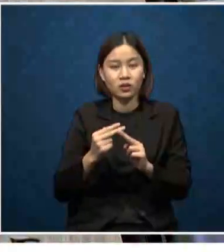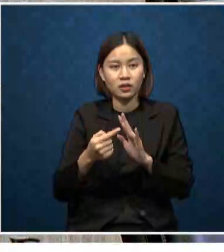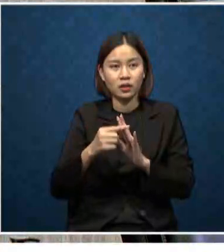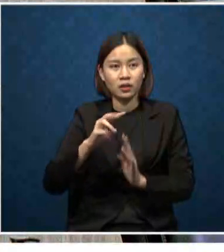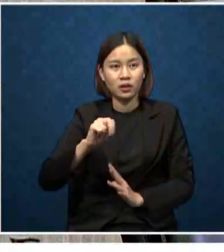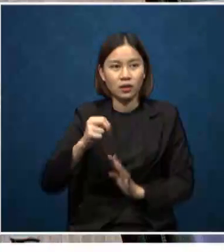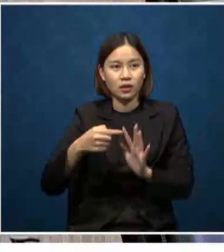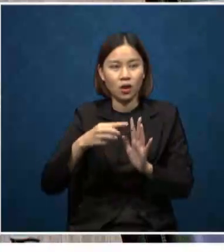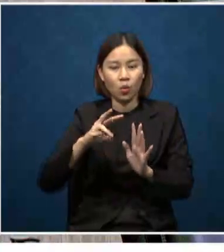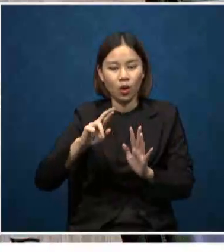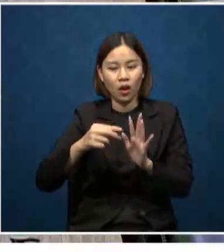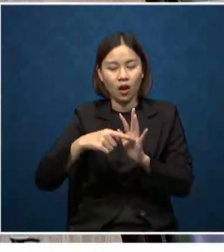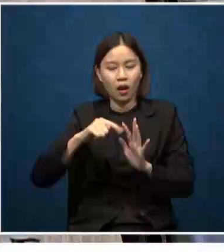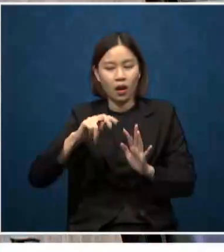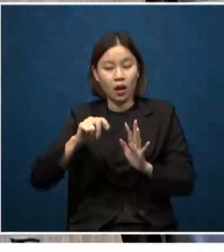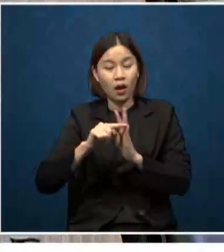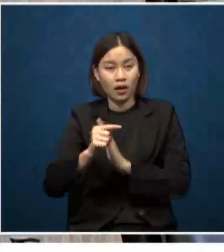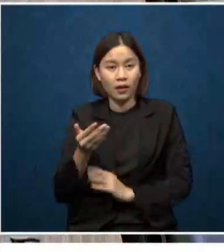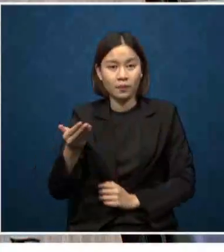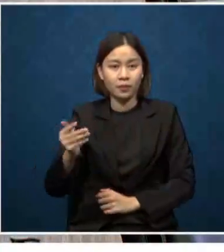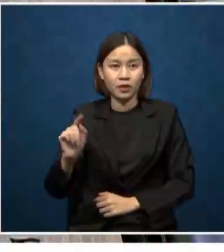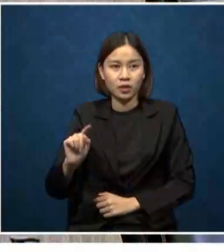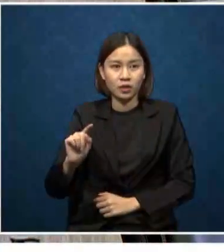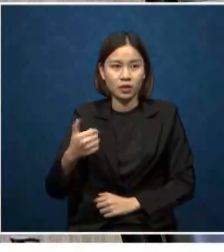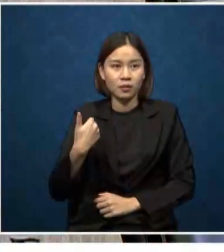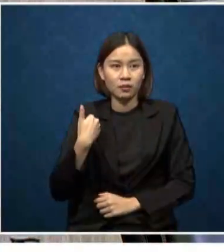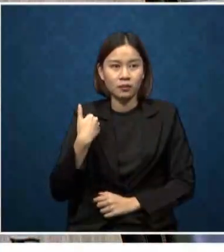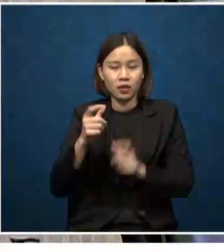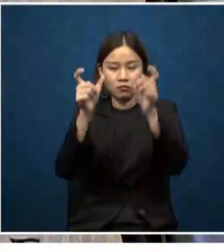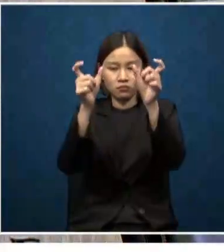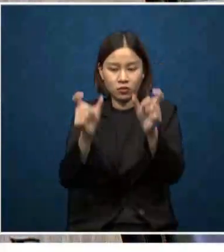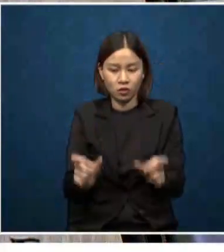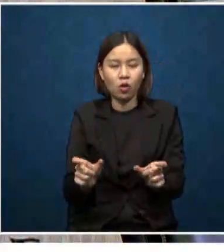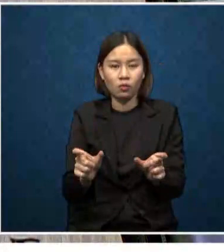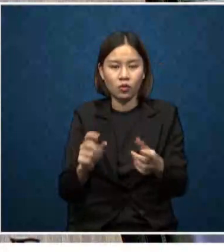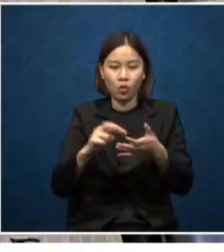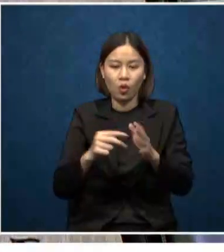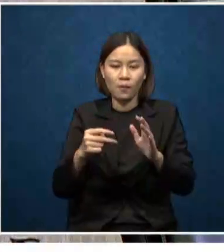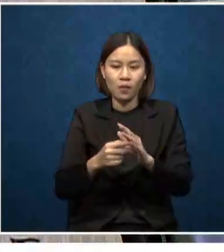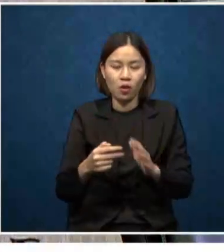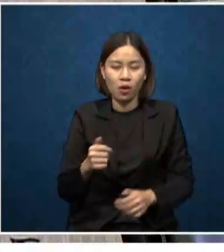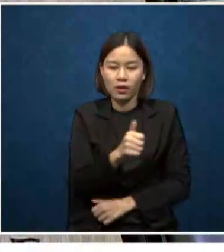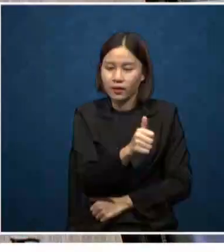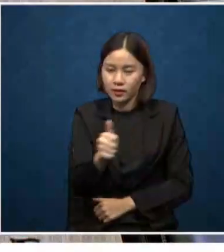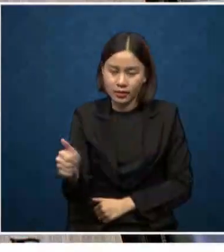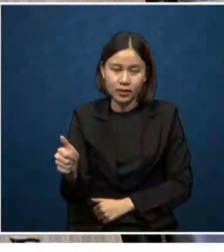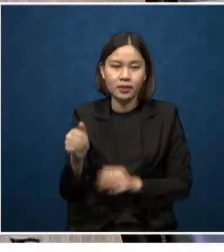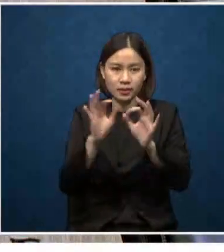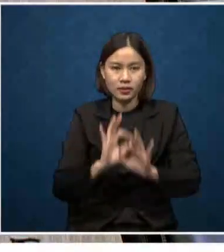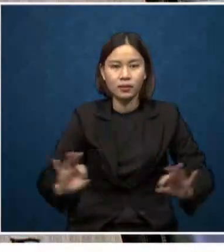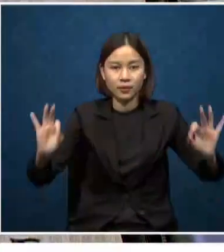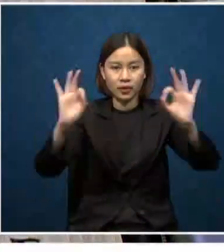ฮะที่ท่านได้เขียนบทกลอนที่มีความไพเราะและมีคุณค่าอย่าง